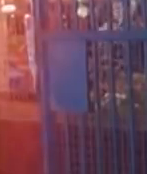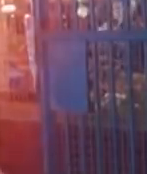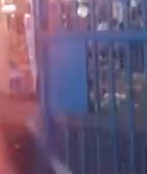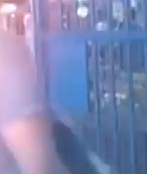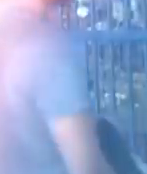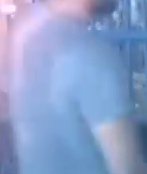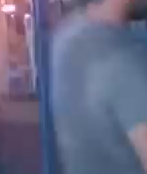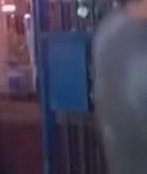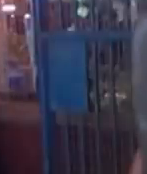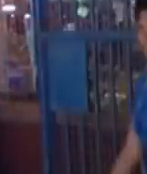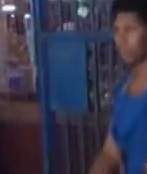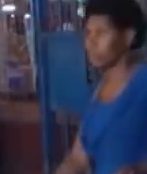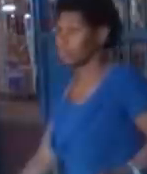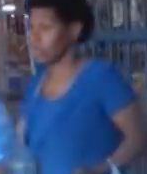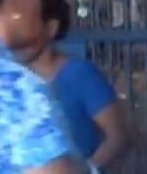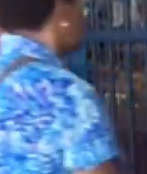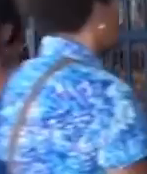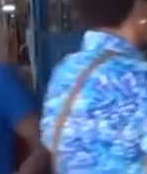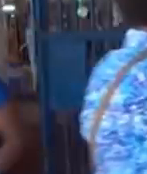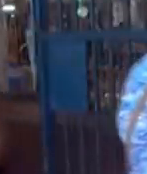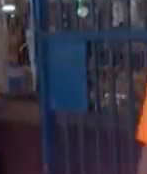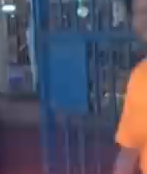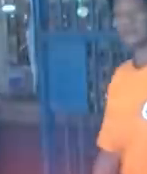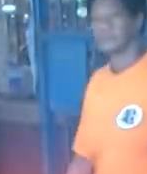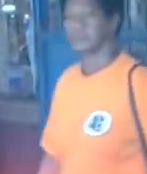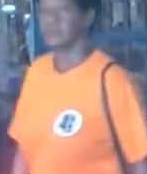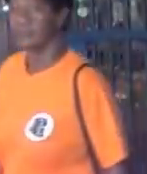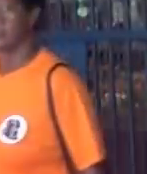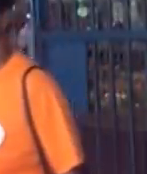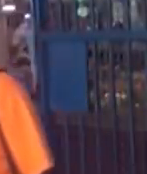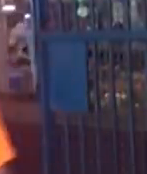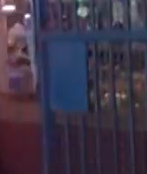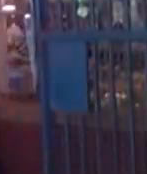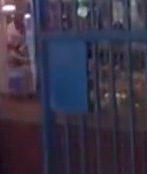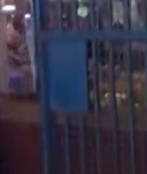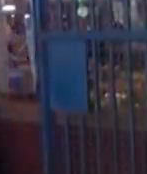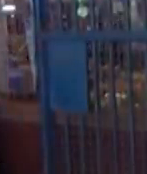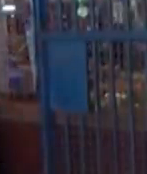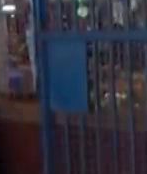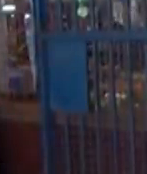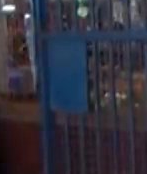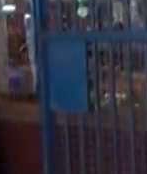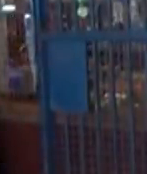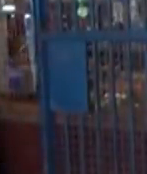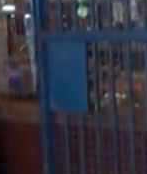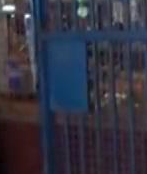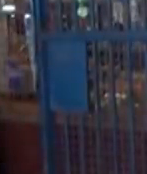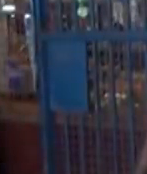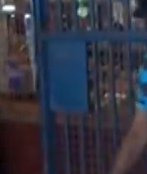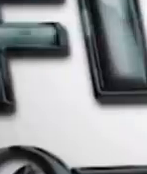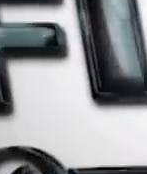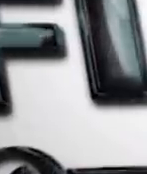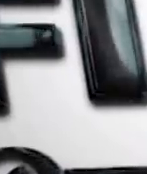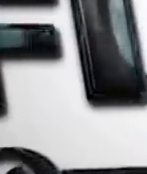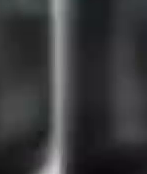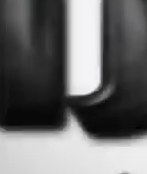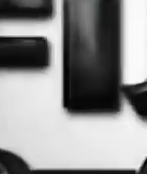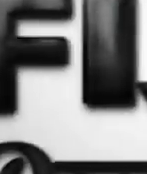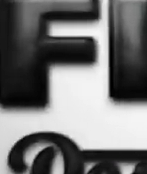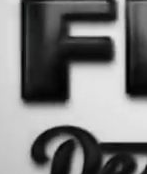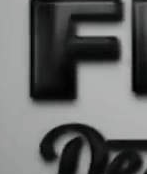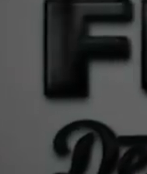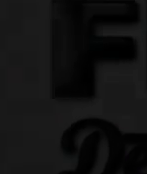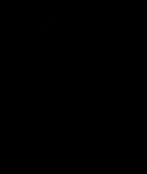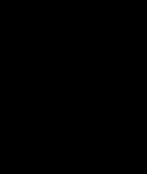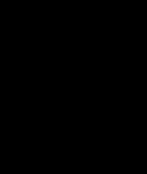कुमार साहब ने नायक है गोंगवा लुगु लटोका रेडियो फीजी 2 में पुराना गाना लगे हमें बहुत अच्छा लगे रेडियो फीजी